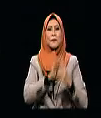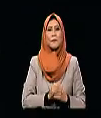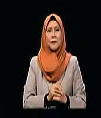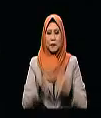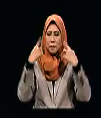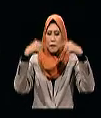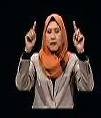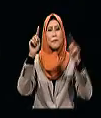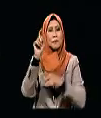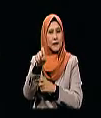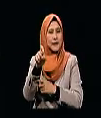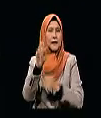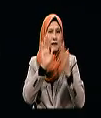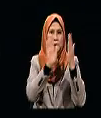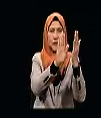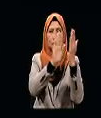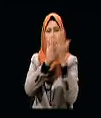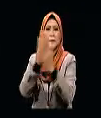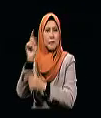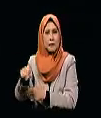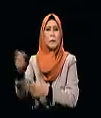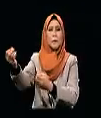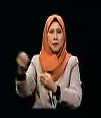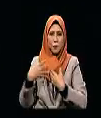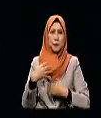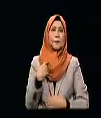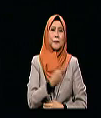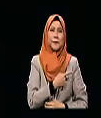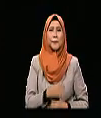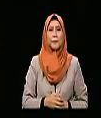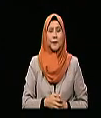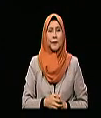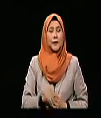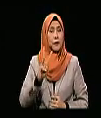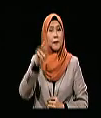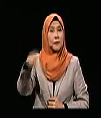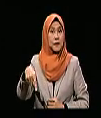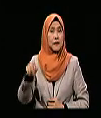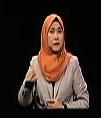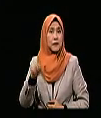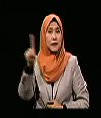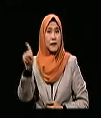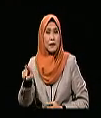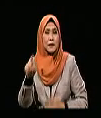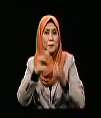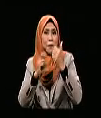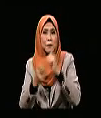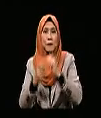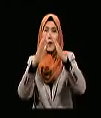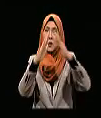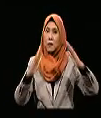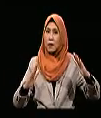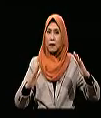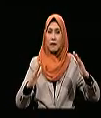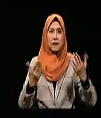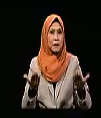walaupun besar, juga kita kena maklumkan. Ya, berada di Kementerian Wilayah Persekutuan, tidak dapat tidak saya mesti tanya mengenai isu rumah mampu milik.